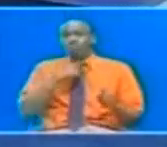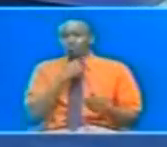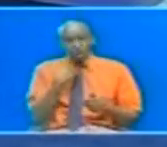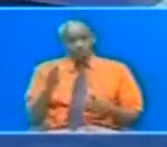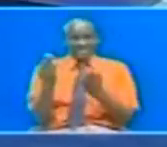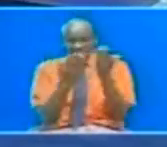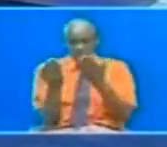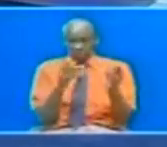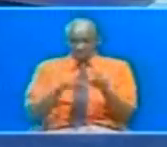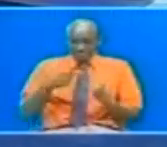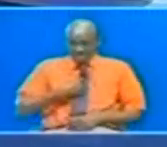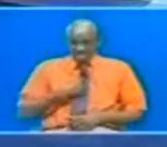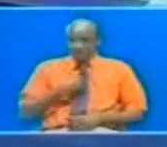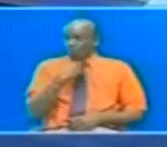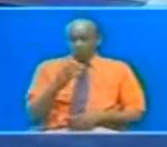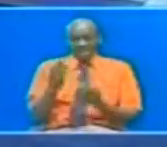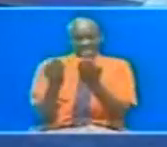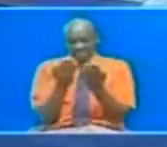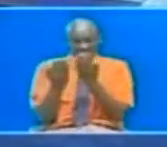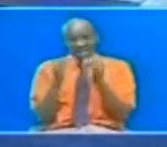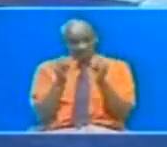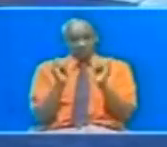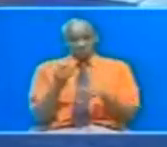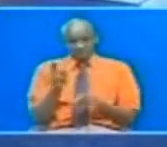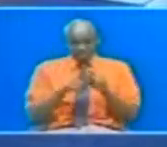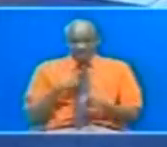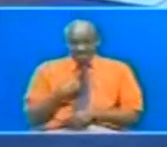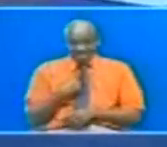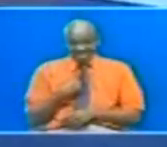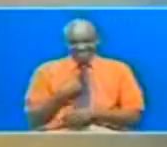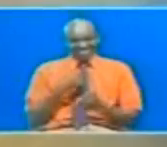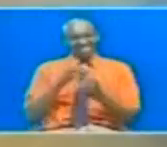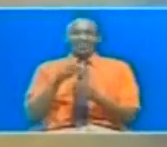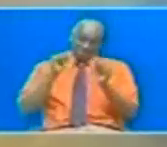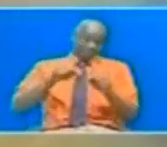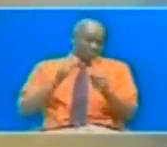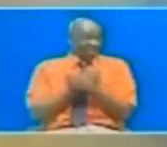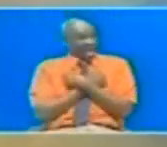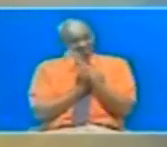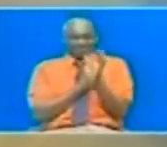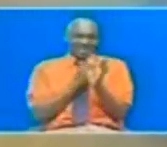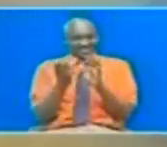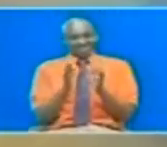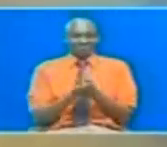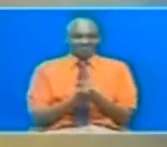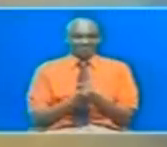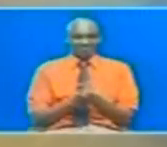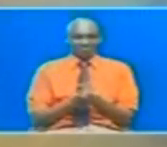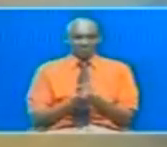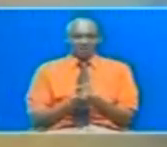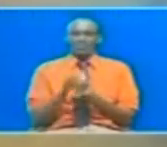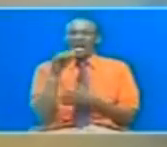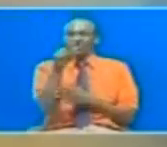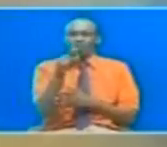mimi. Uweza kufanya job yangu? Neza penda. Uneza penda. Na sasa